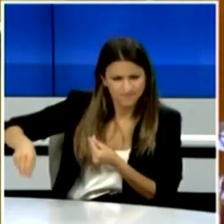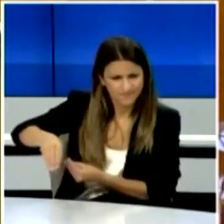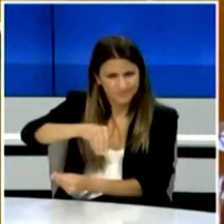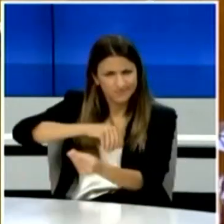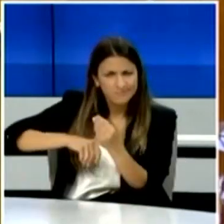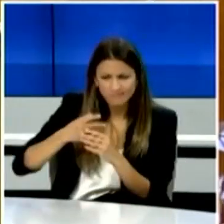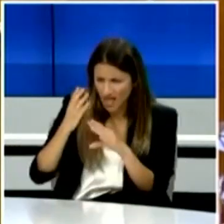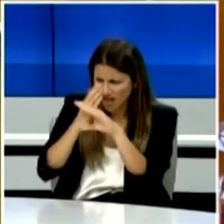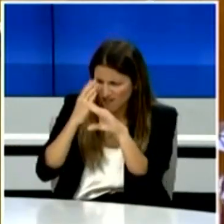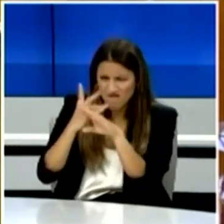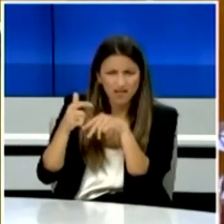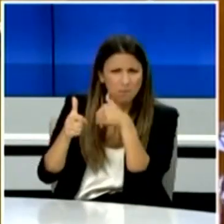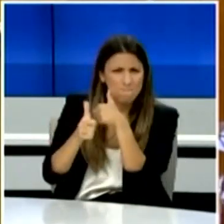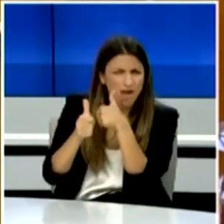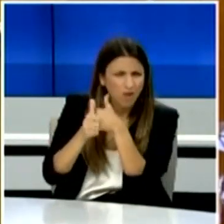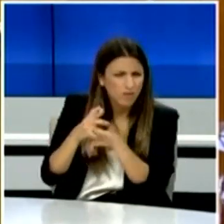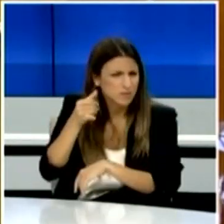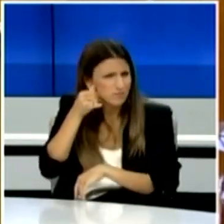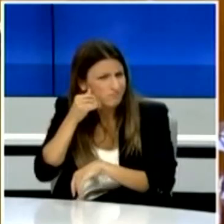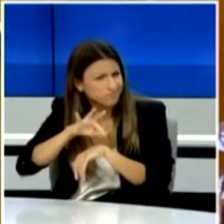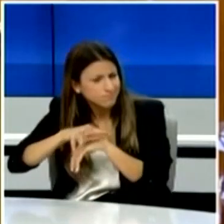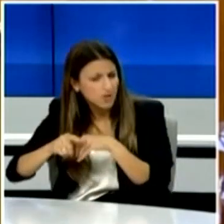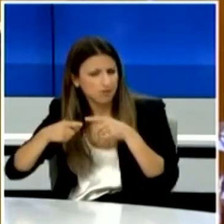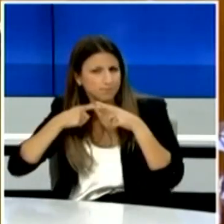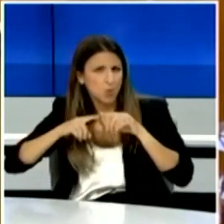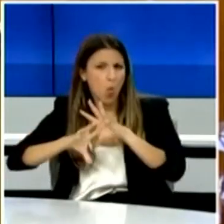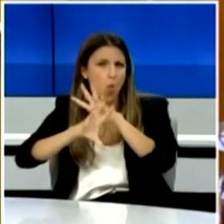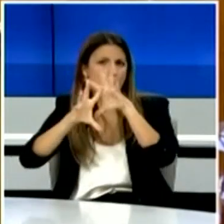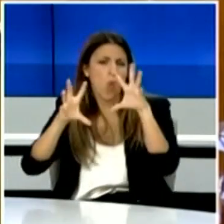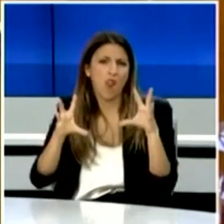το παρακράτος, τις παρακολουθήσεις, την ξεφτύλα.